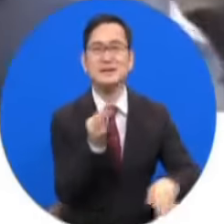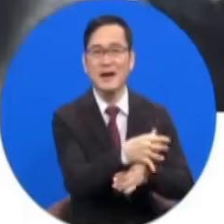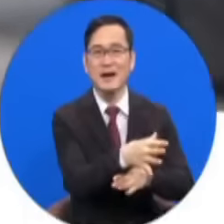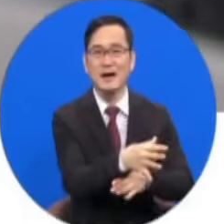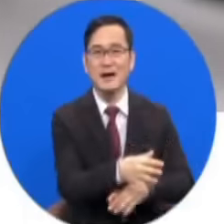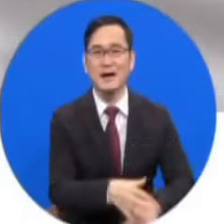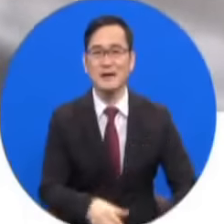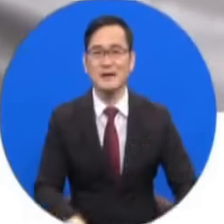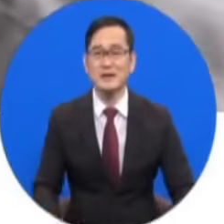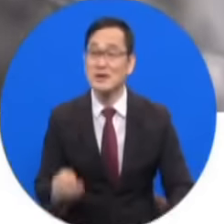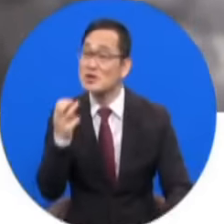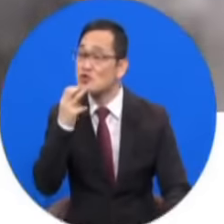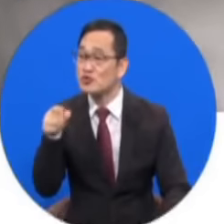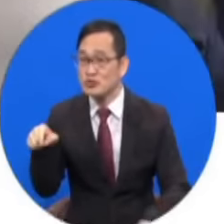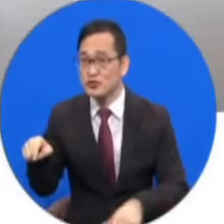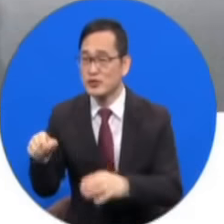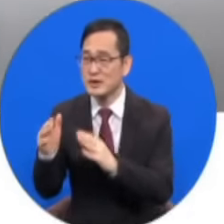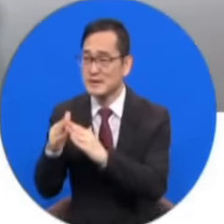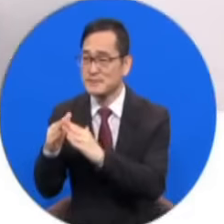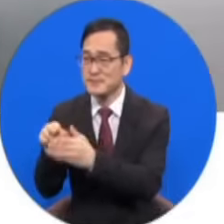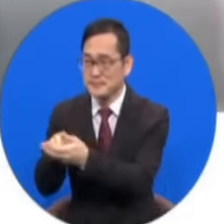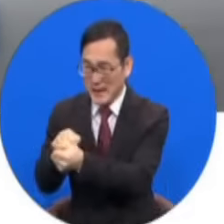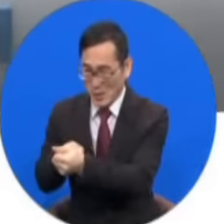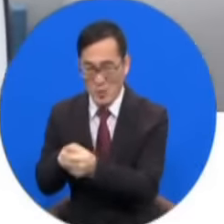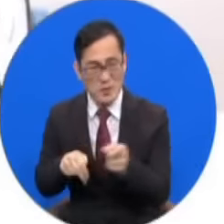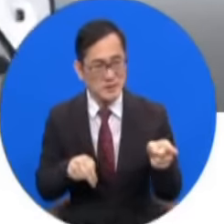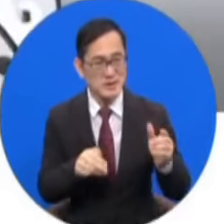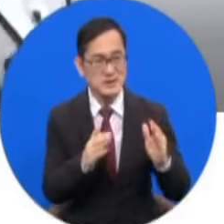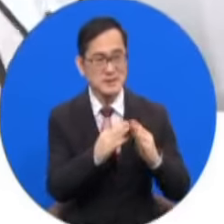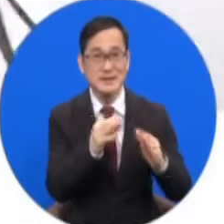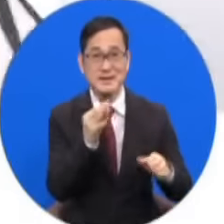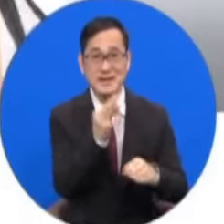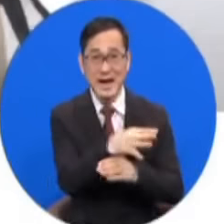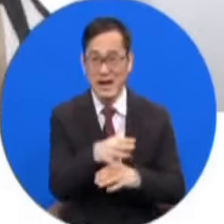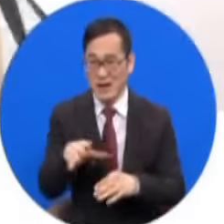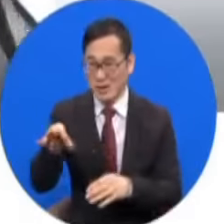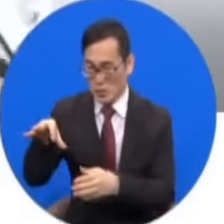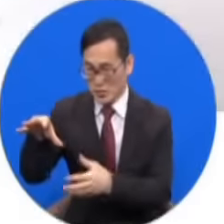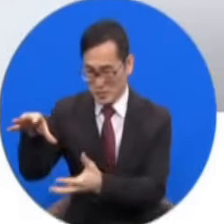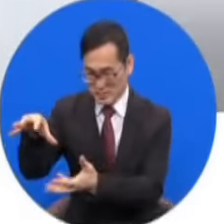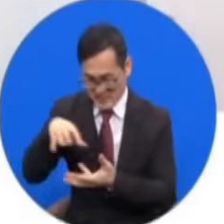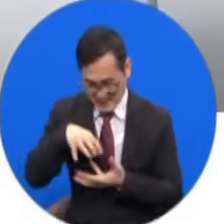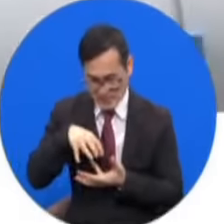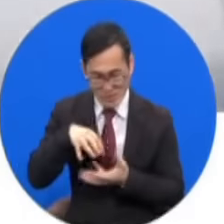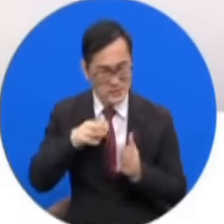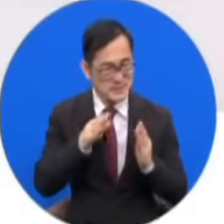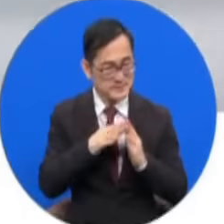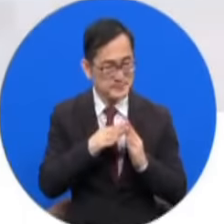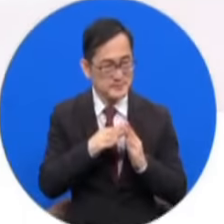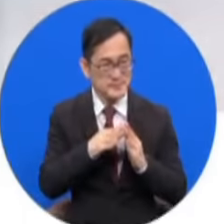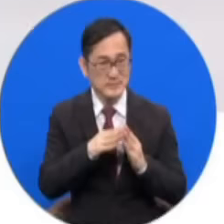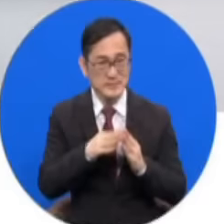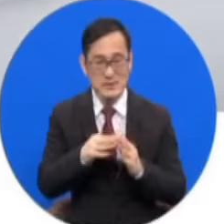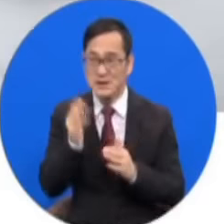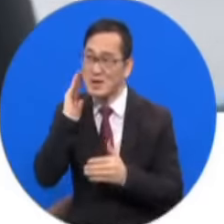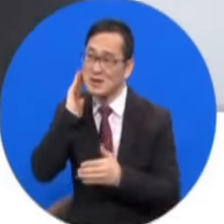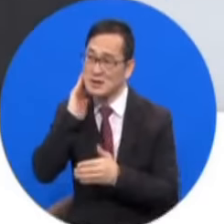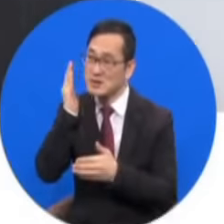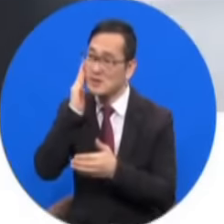구기동에 살다가 양평동 사는 과정에서 이른바 환치기 의욕이 제기된 한치 유역이 그때 나온 거고 양평 집은 팔았어요 그 집